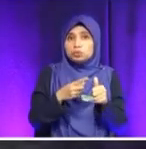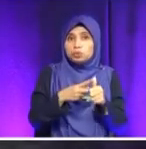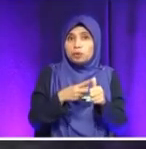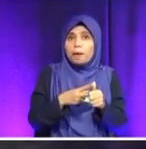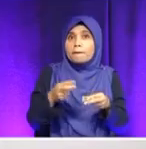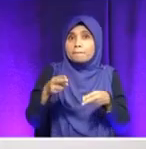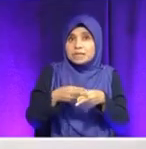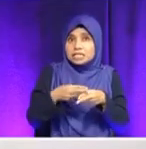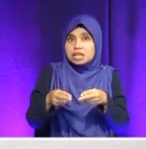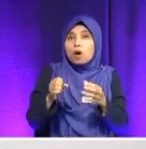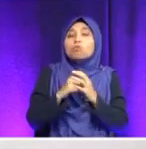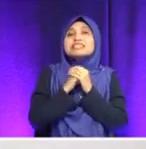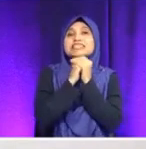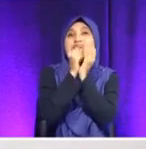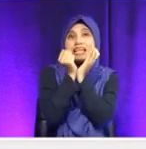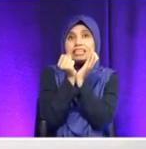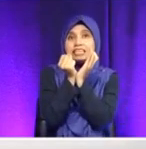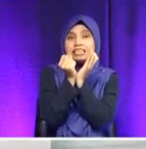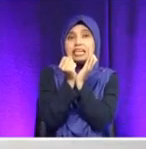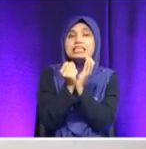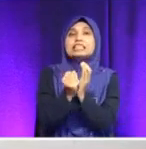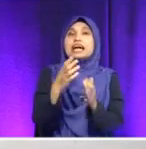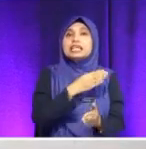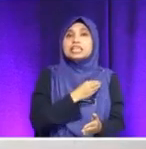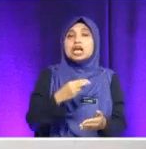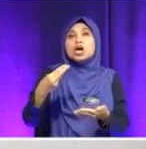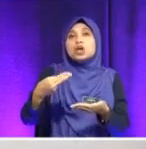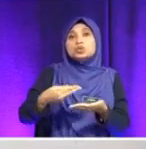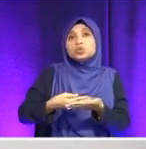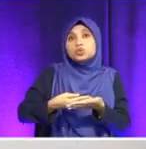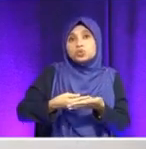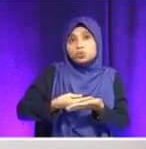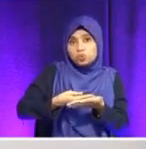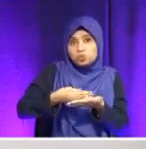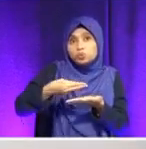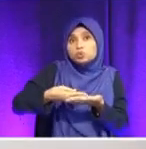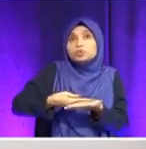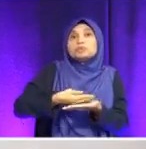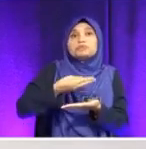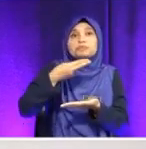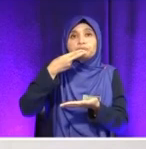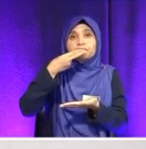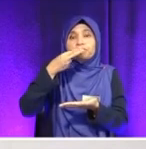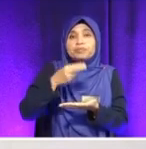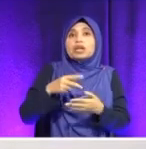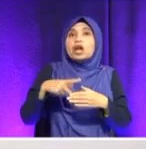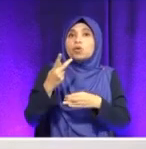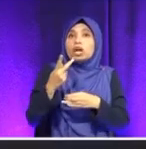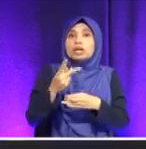sudu sup. Okey. Okay. Kita keluarkan pisau salad dengan sudu sup. Kemudian, kita